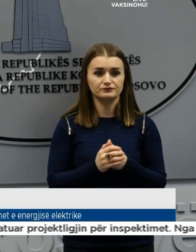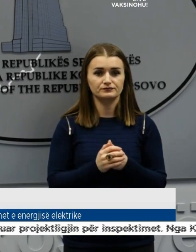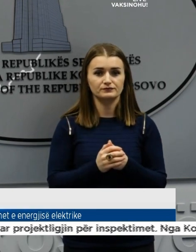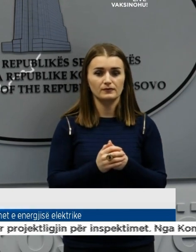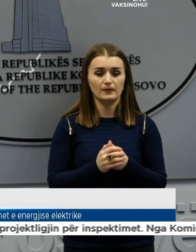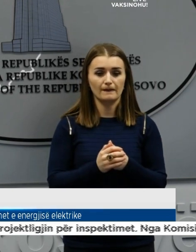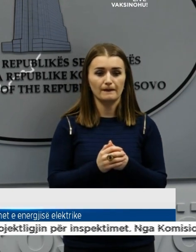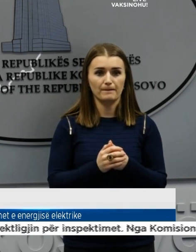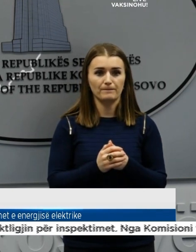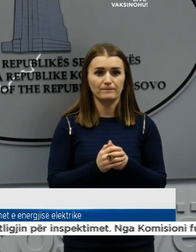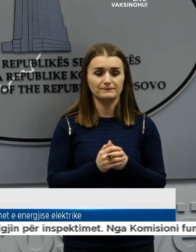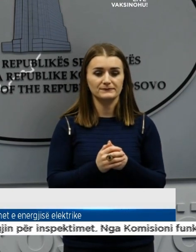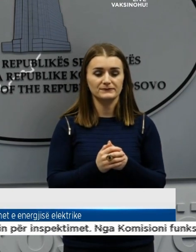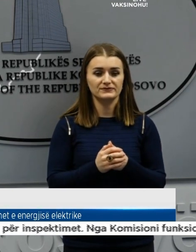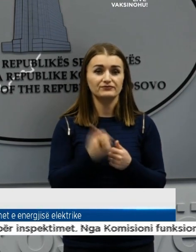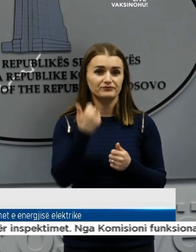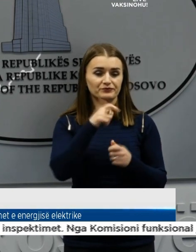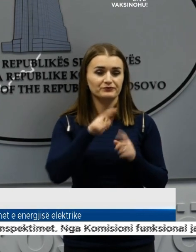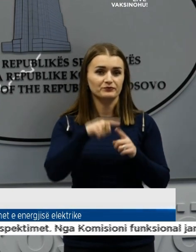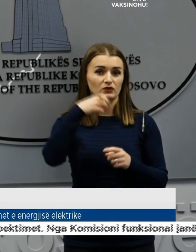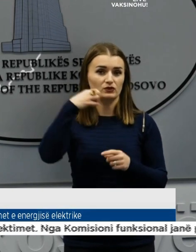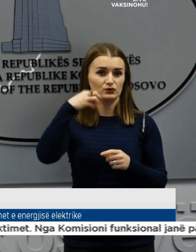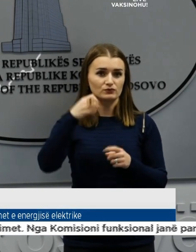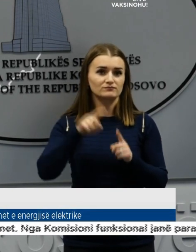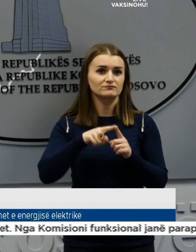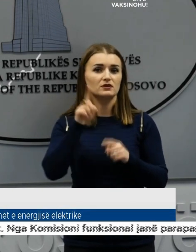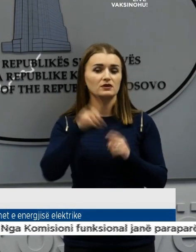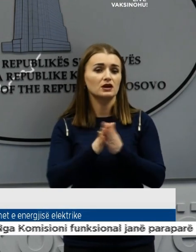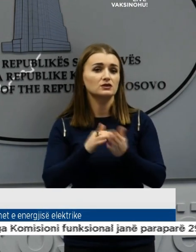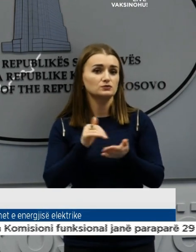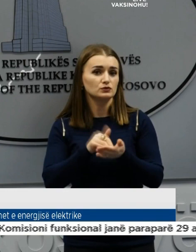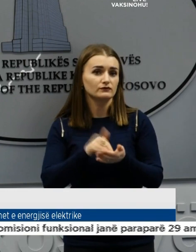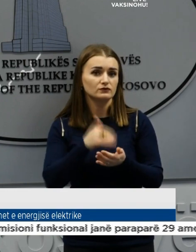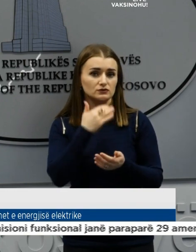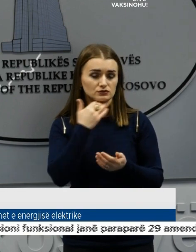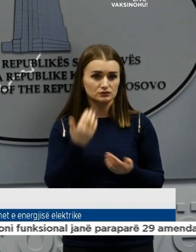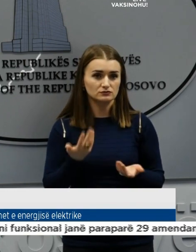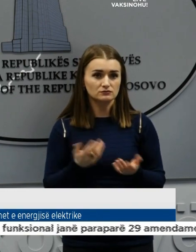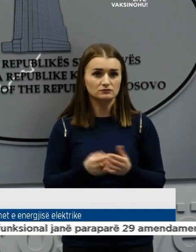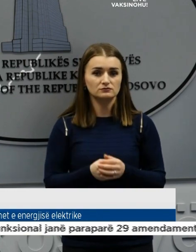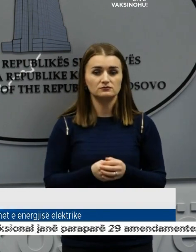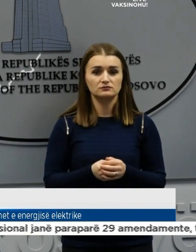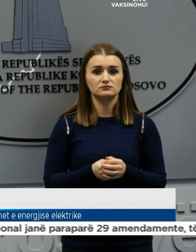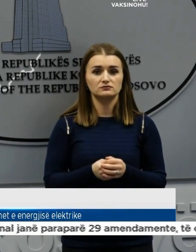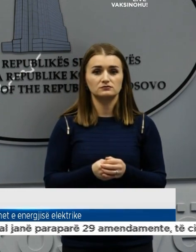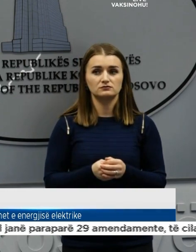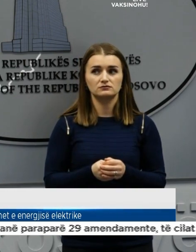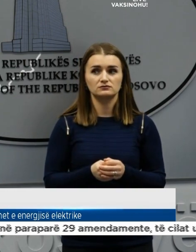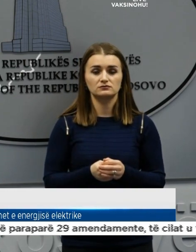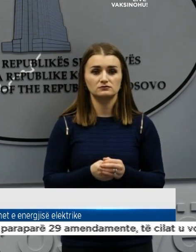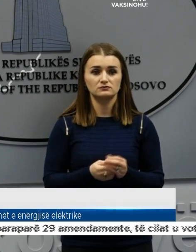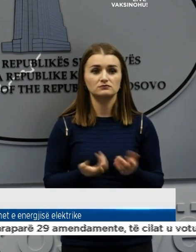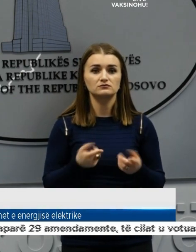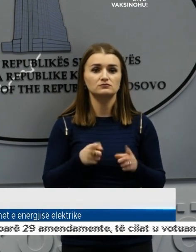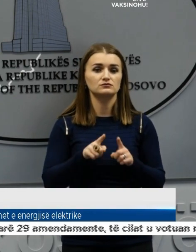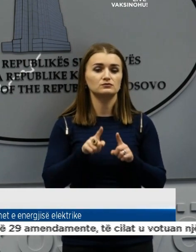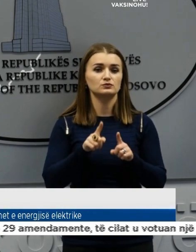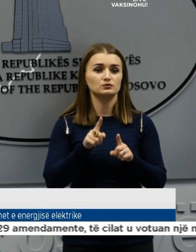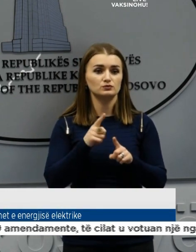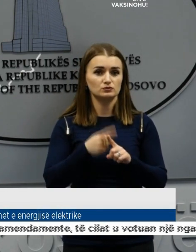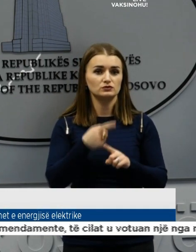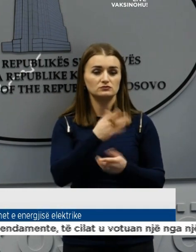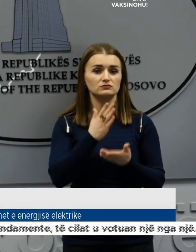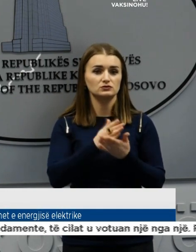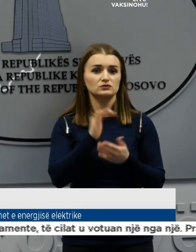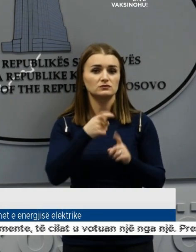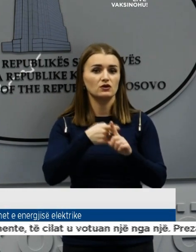energji, sidomos gjatë ditëve të fundit, ENCOI ka dhënë vërejtje për kostin, për mosbalancim të